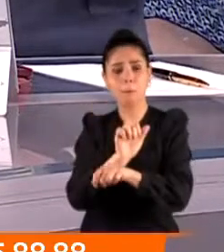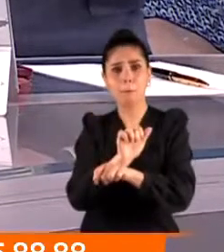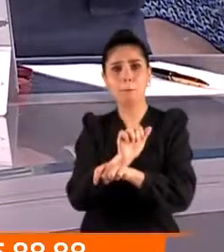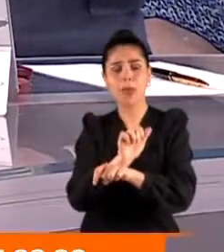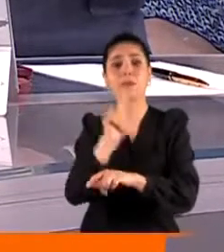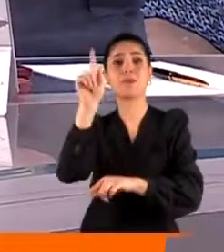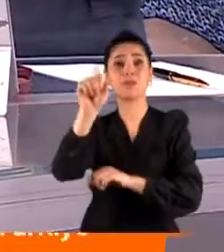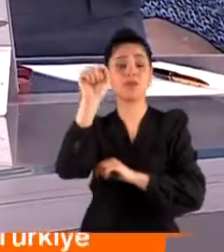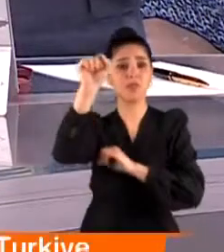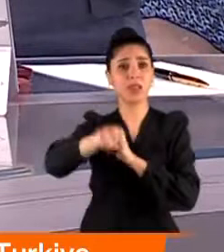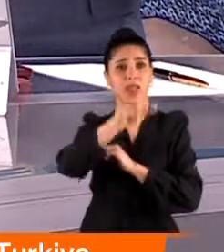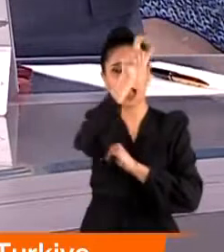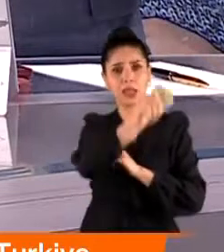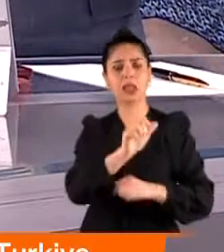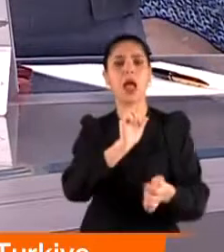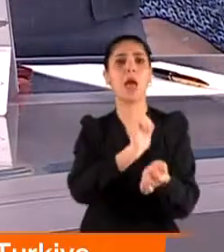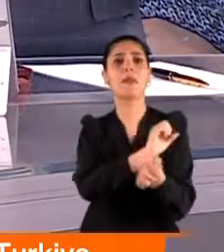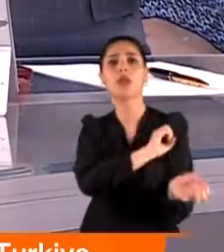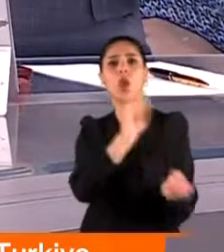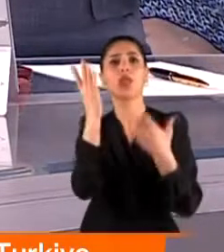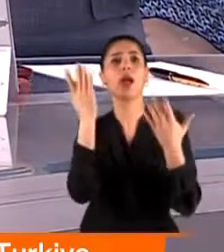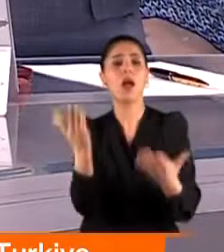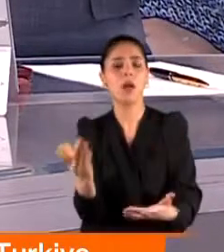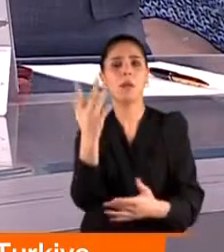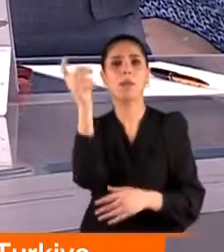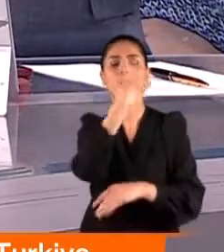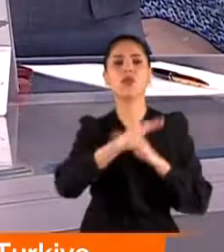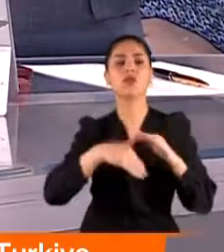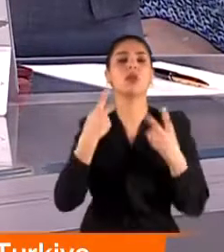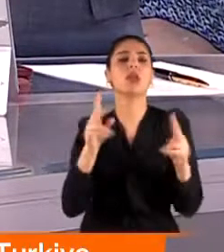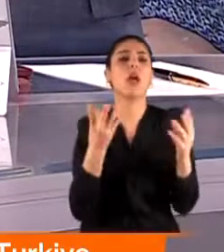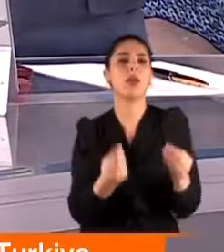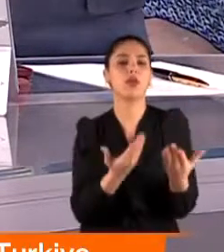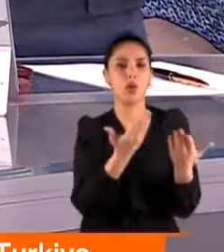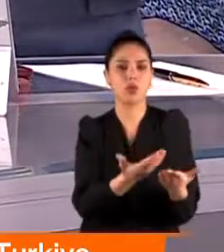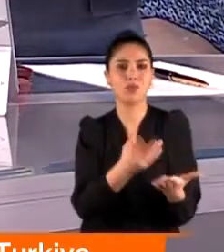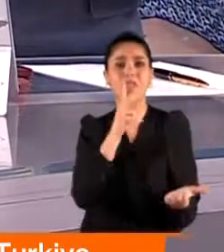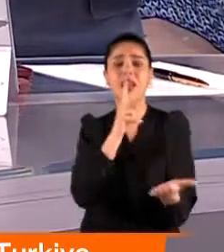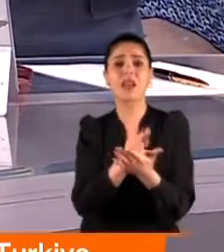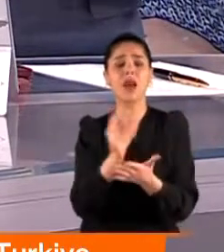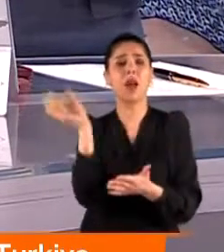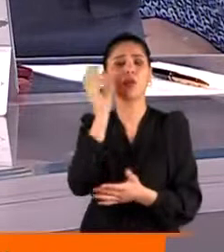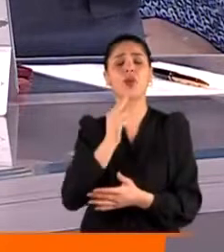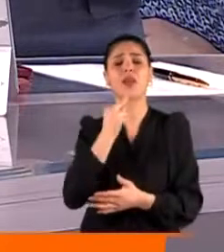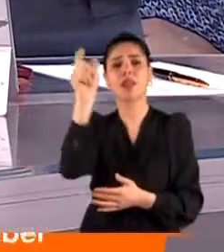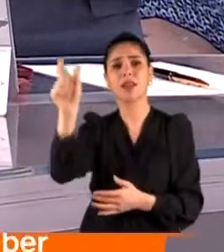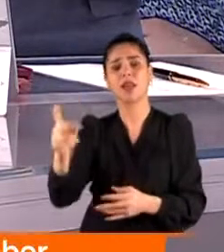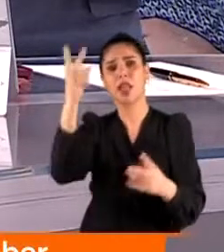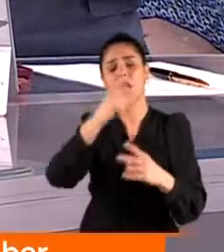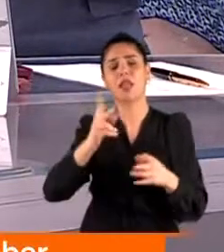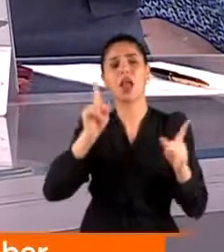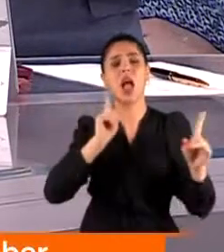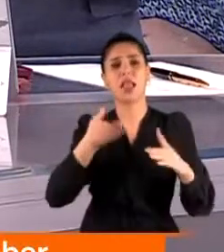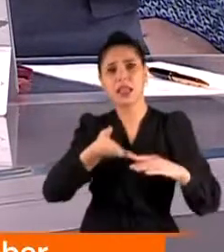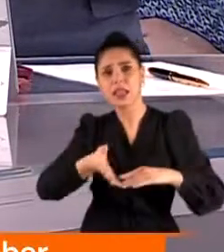to saldırgan tutuklanıp cezaevine gönderildi ama sadece beş ay sonra serbest kaldı kararan talihsiz kadın gözyaşlarıyla